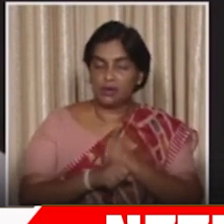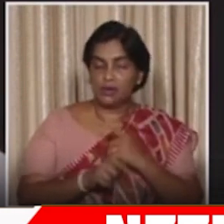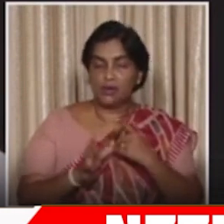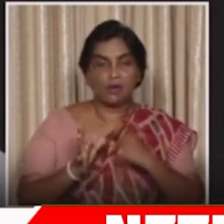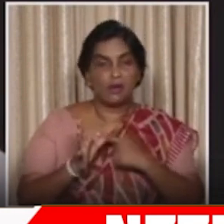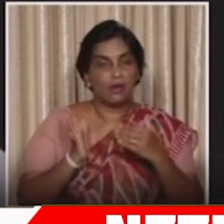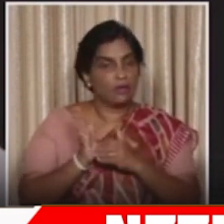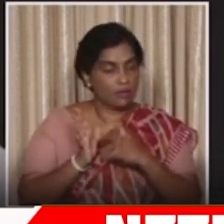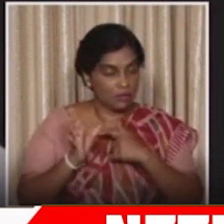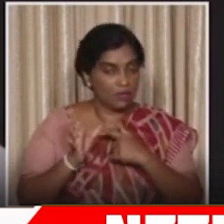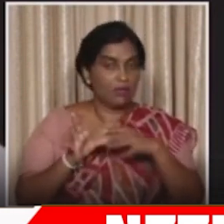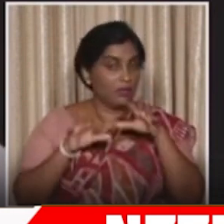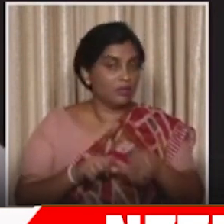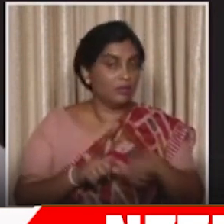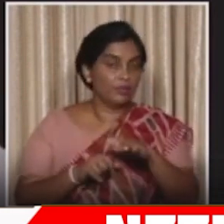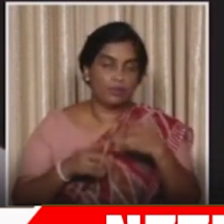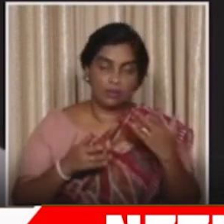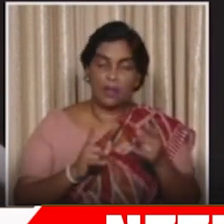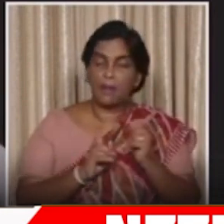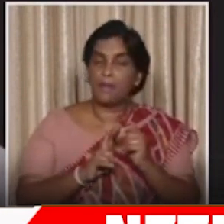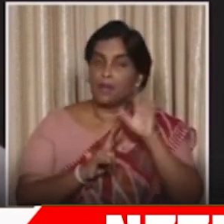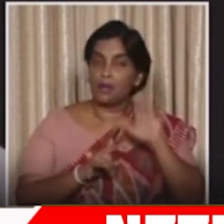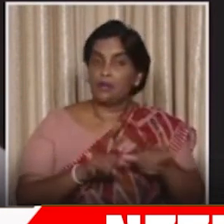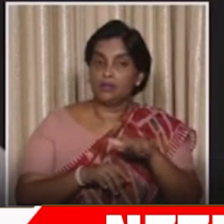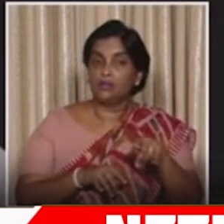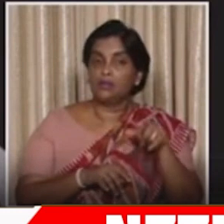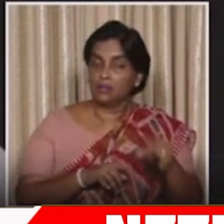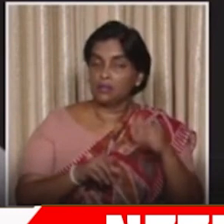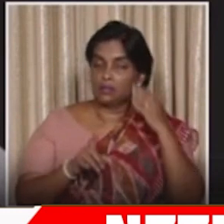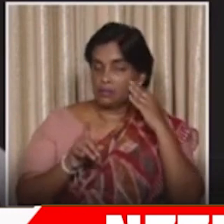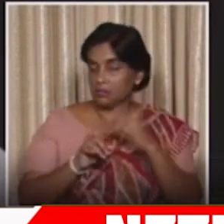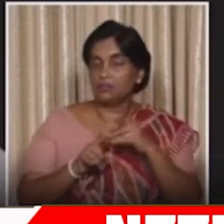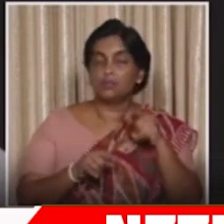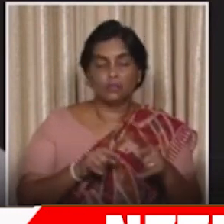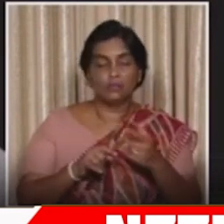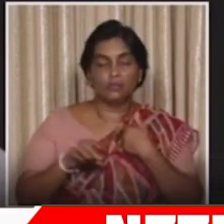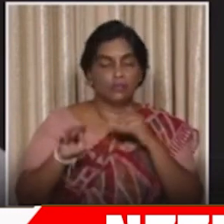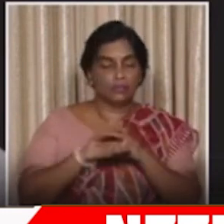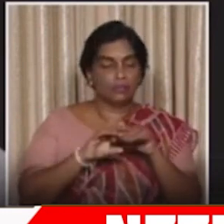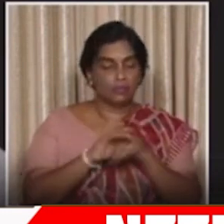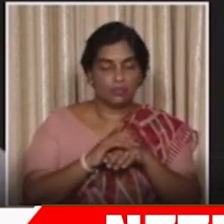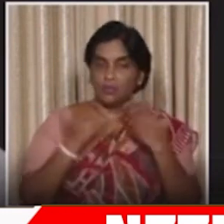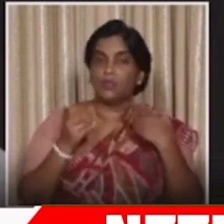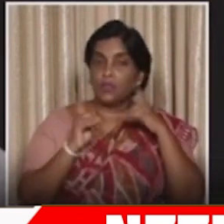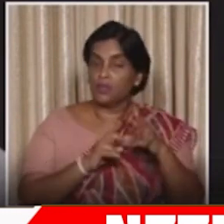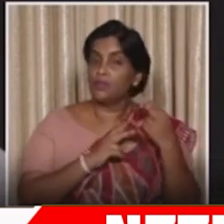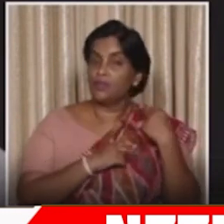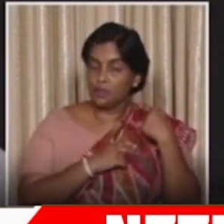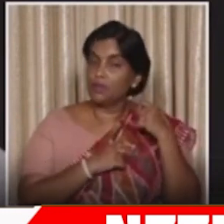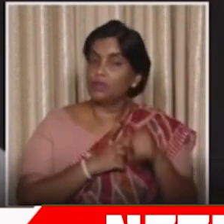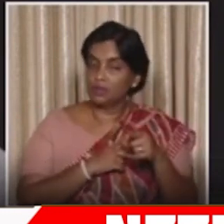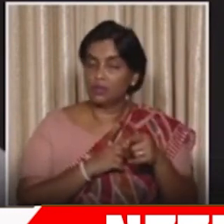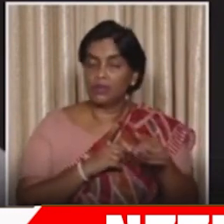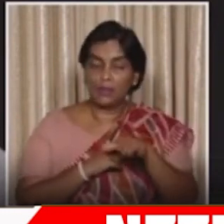අත්පත් කරගත්තු ඉඩම්වලට හෝ එහෙම නැත්නම් ඒ පලස්තීනුවන් සතු ඉඩම්වලට ඒ කිසිම තැනකට යොමු කිරීමක් සිද්ධ කරන්නේ නැහැ. වගකීමෙන් කියනවා ඒ